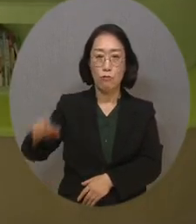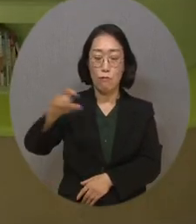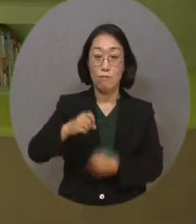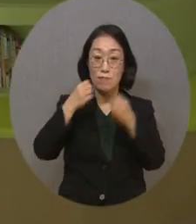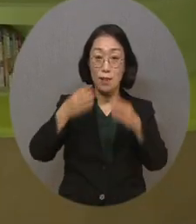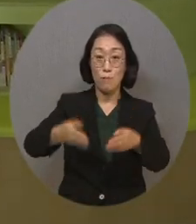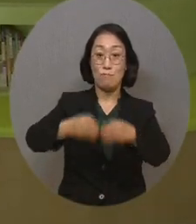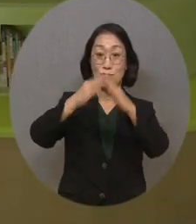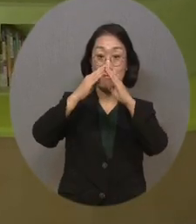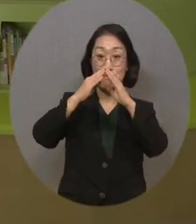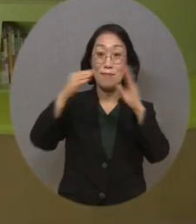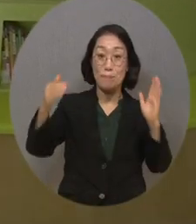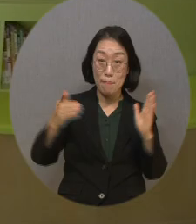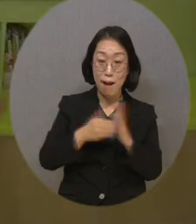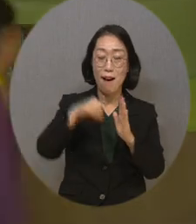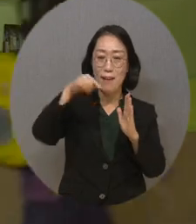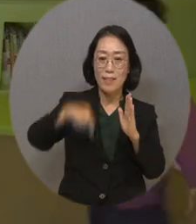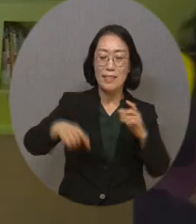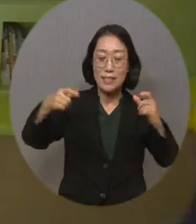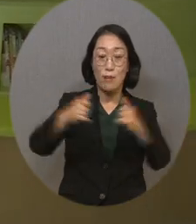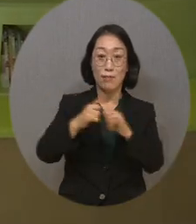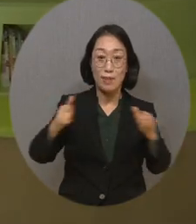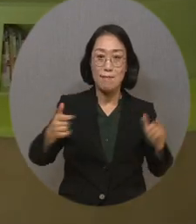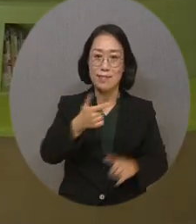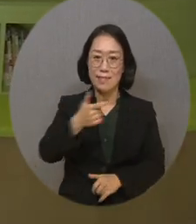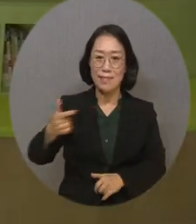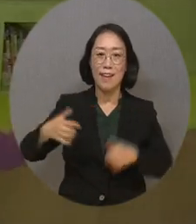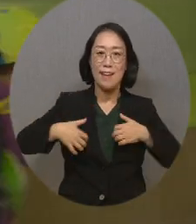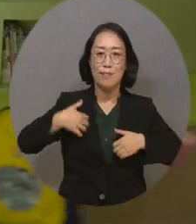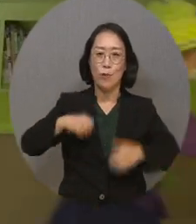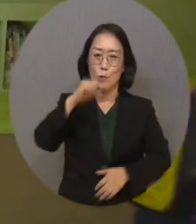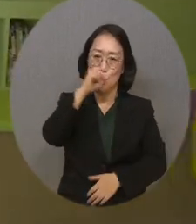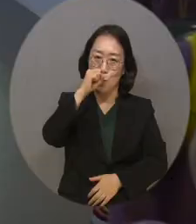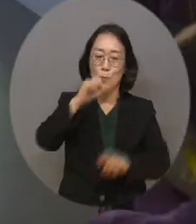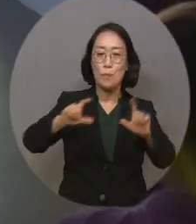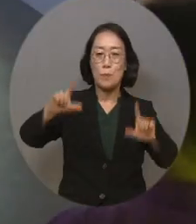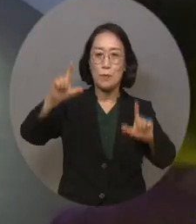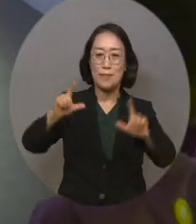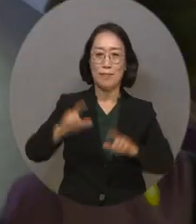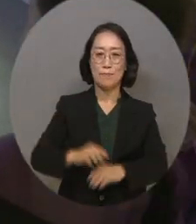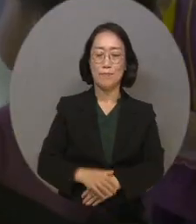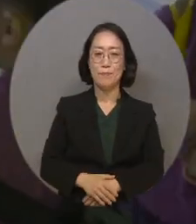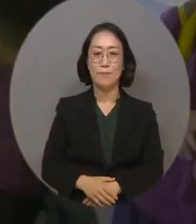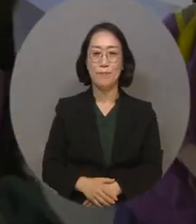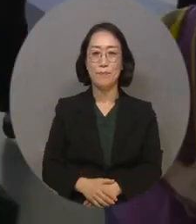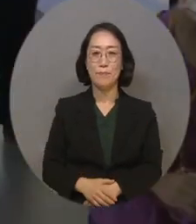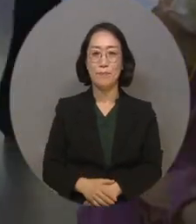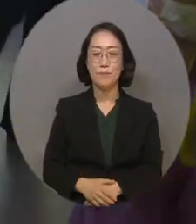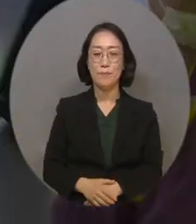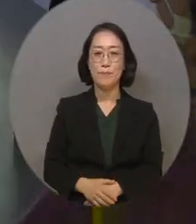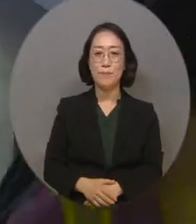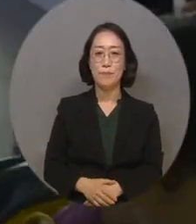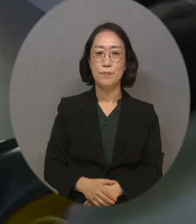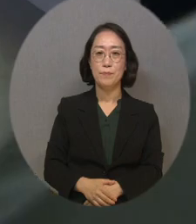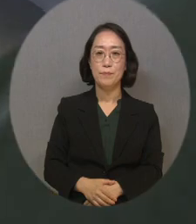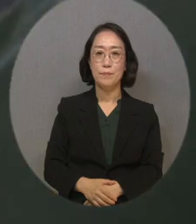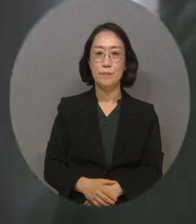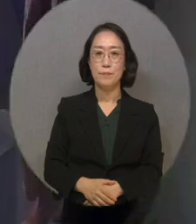정남진 어린이과학관이 생겨 지역민들이 크게 반기고 있습니다. 복지TV 뉴스 황유재입니다.